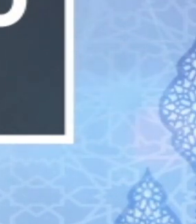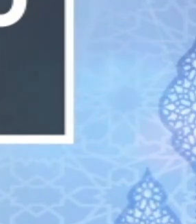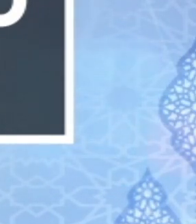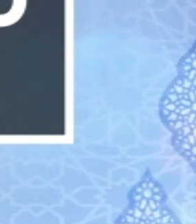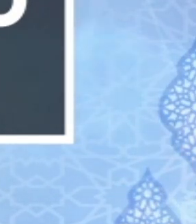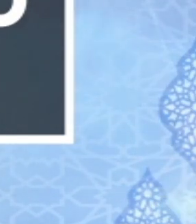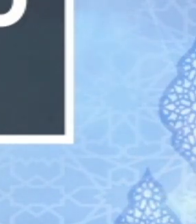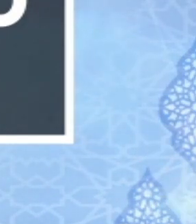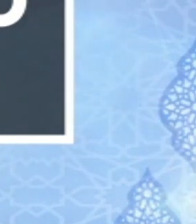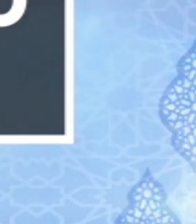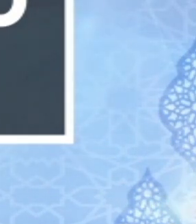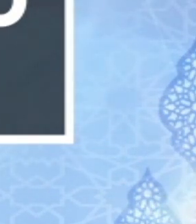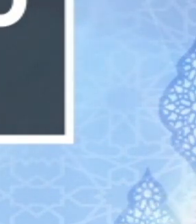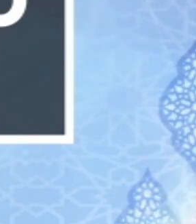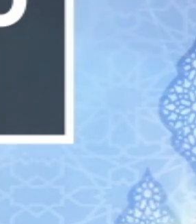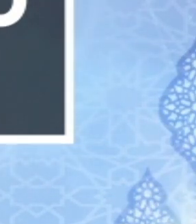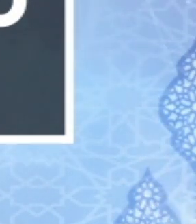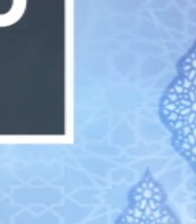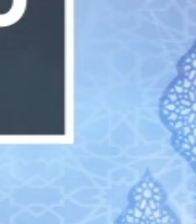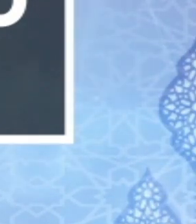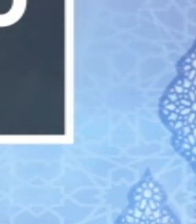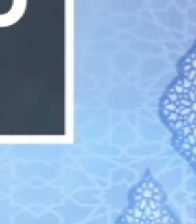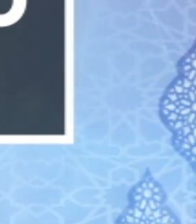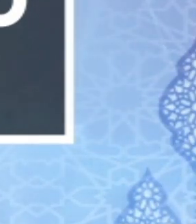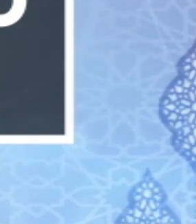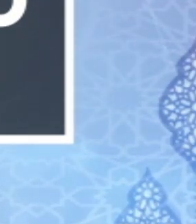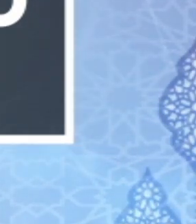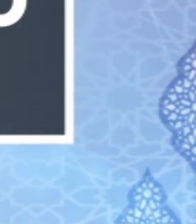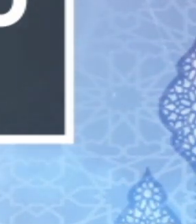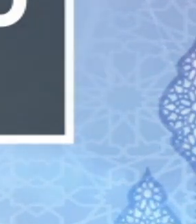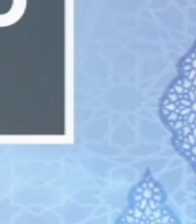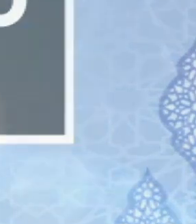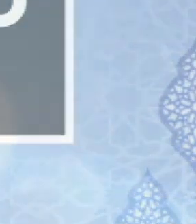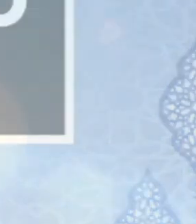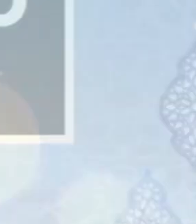تحيل مدارك الظلماء نورا.